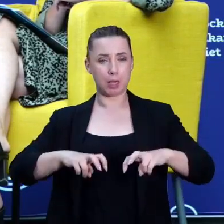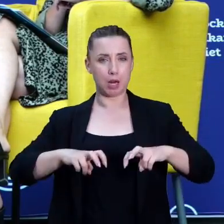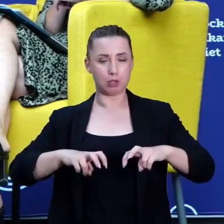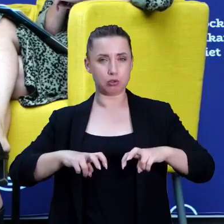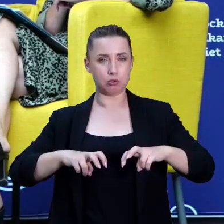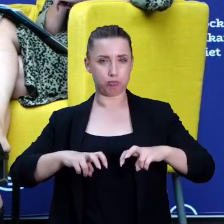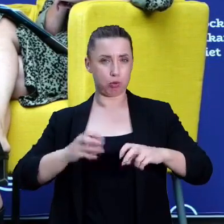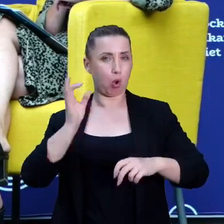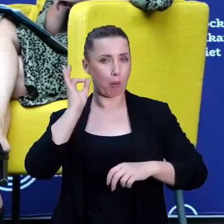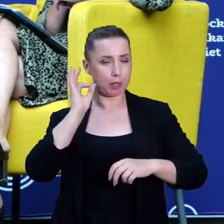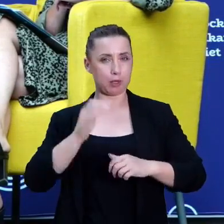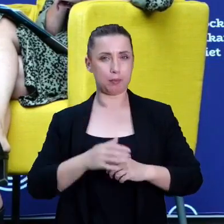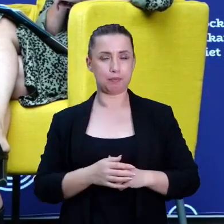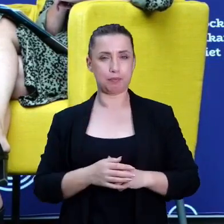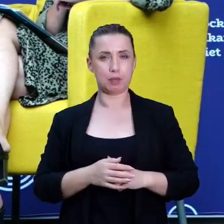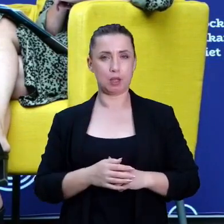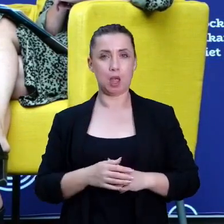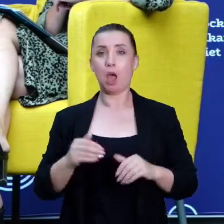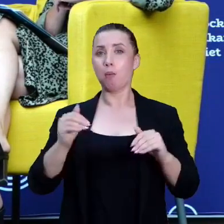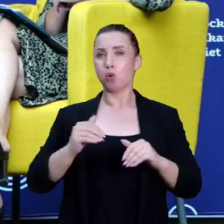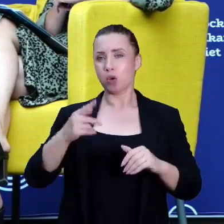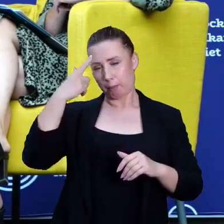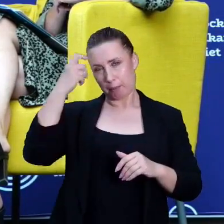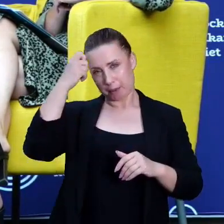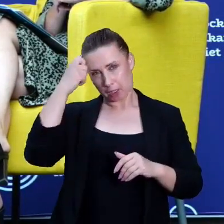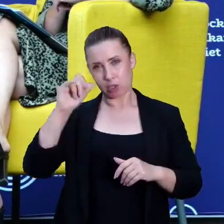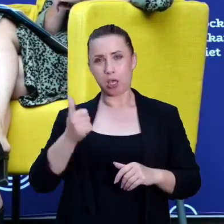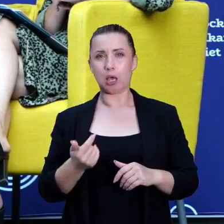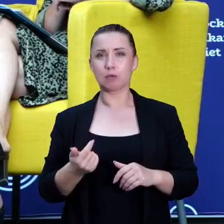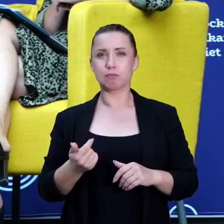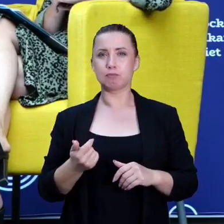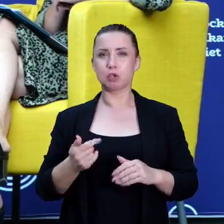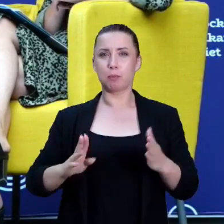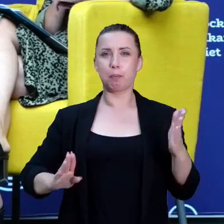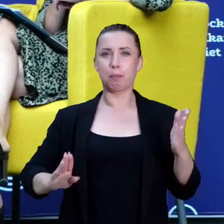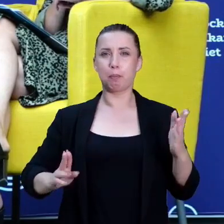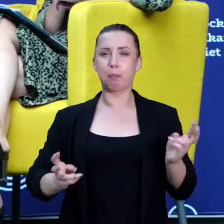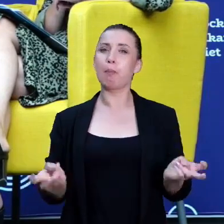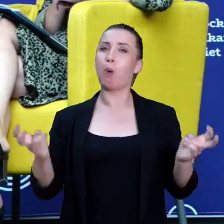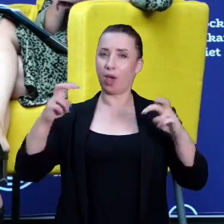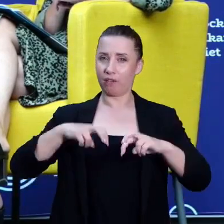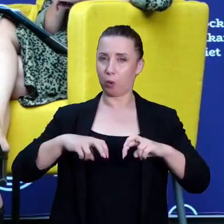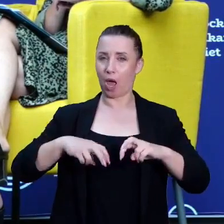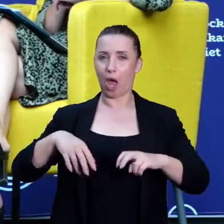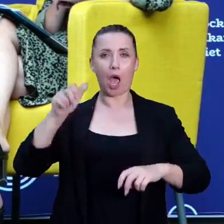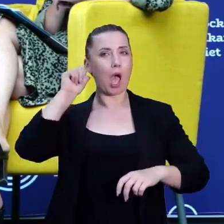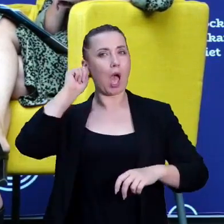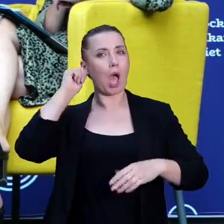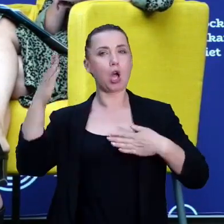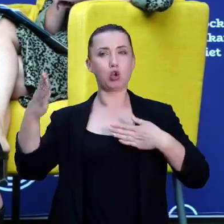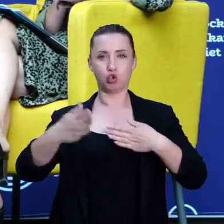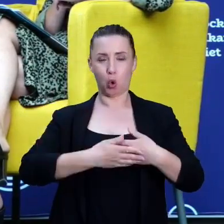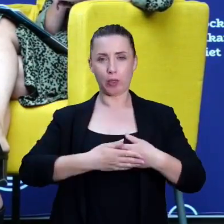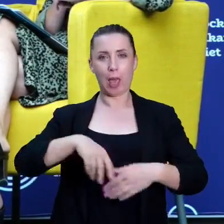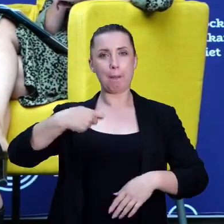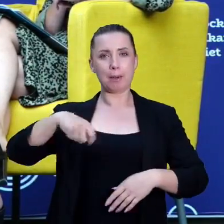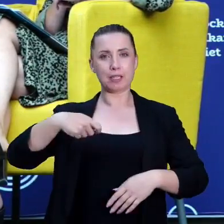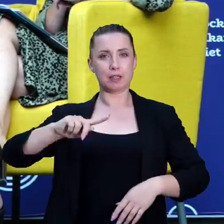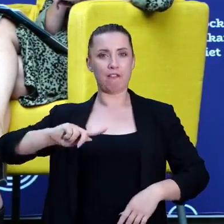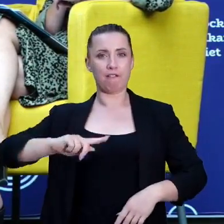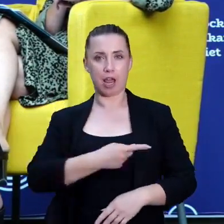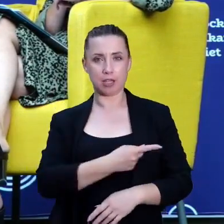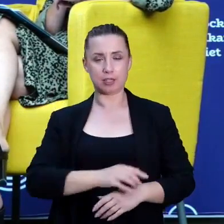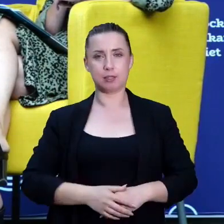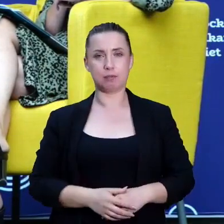Macron na scenie międzynarodowej. No, Powiem szczerze, że najwięcej jakiegoś takiego